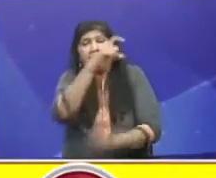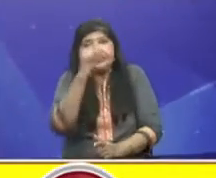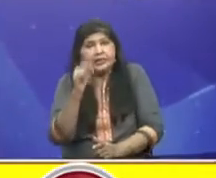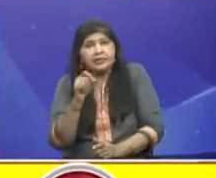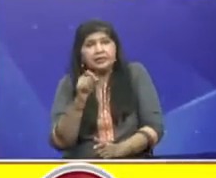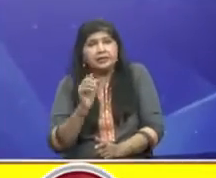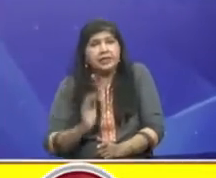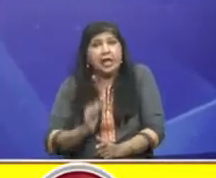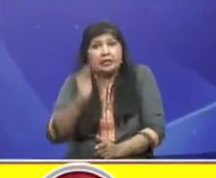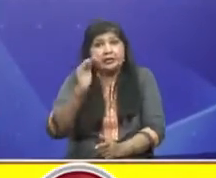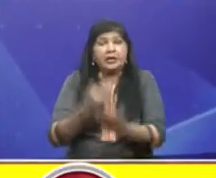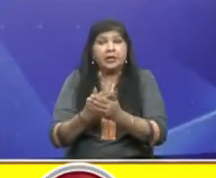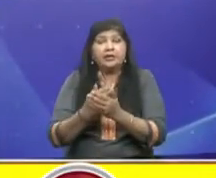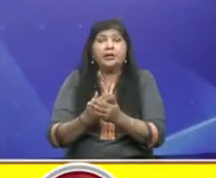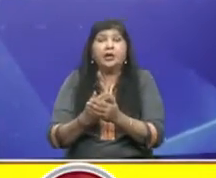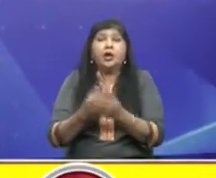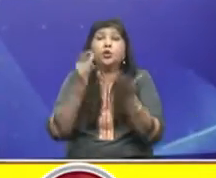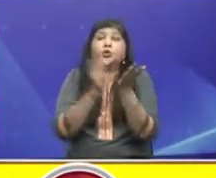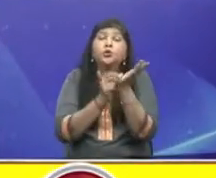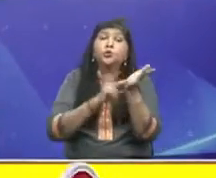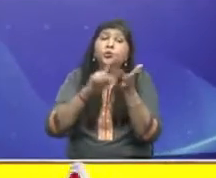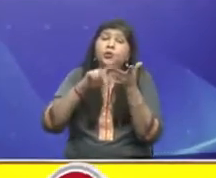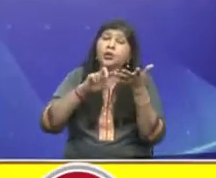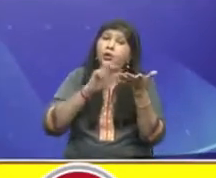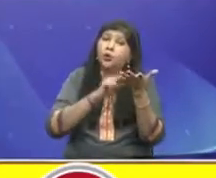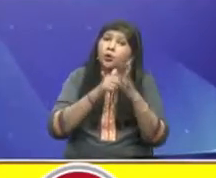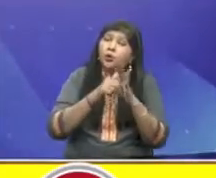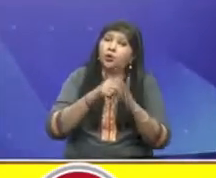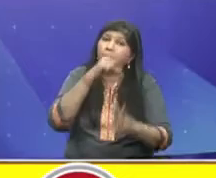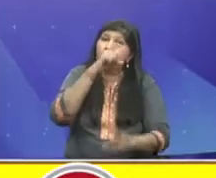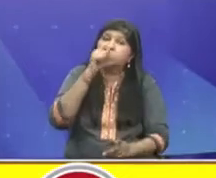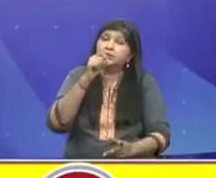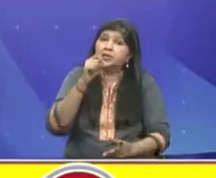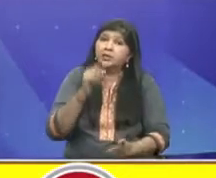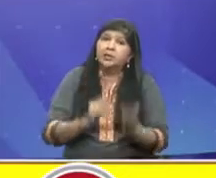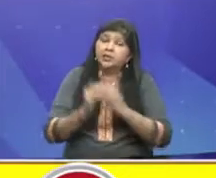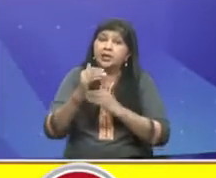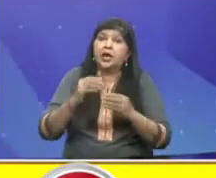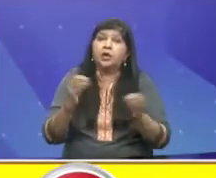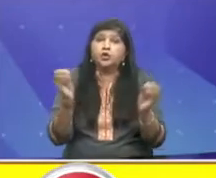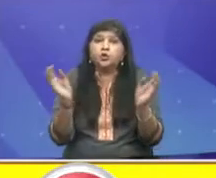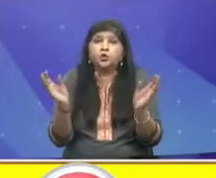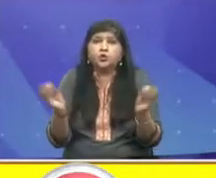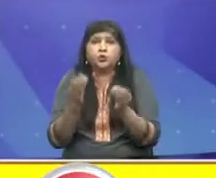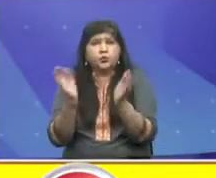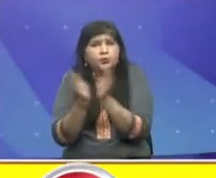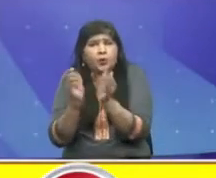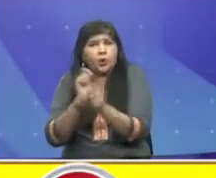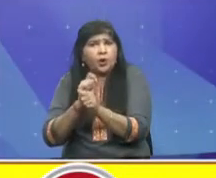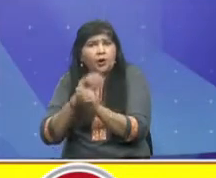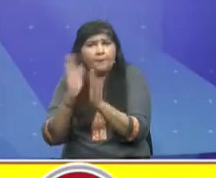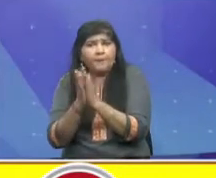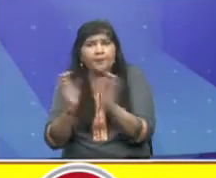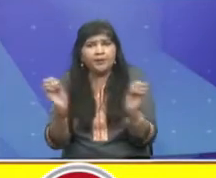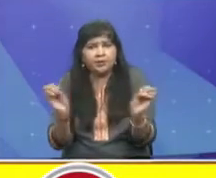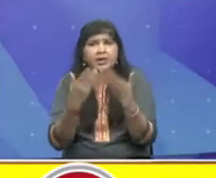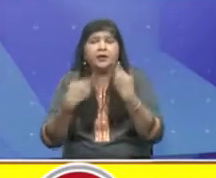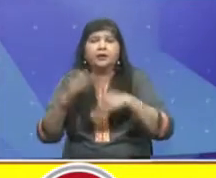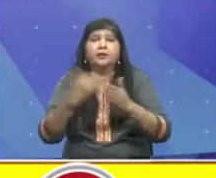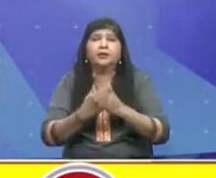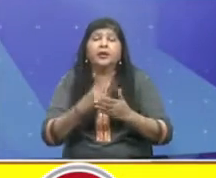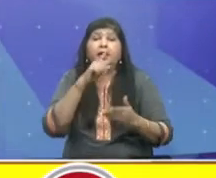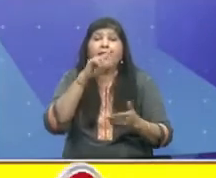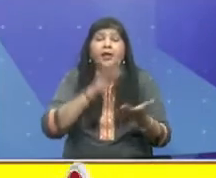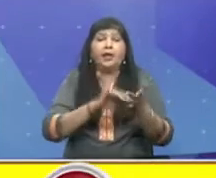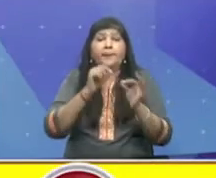से अधिक यूनिकॉर्न हो चुके हैं, यानी 70 से अधिक स्टार्टअप ऐसे हैं जो 1